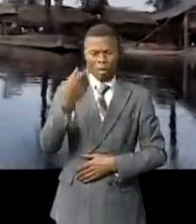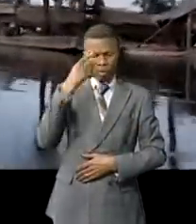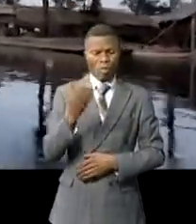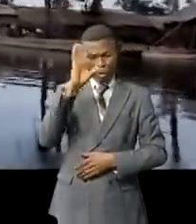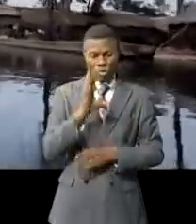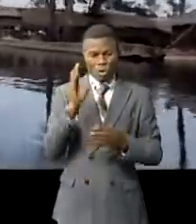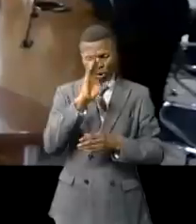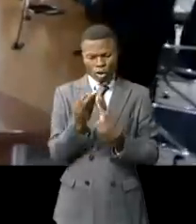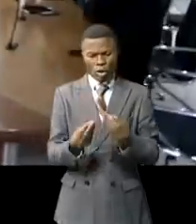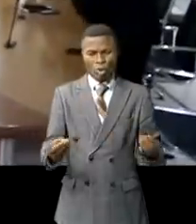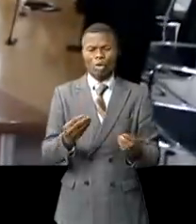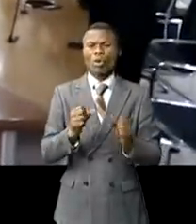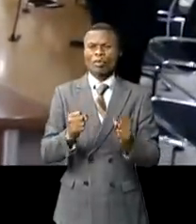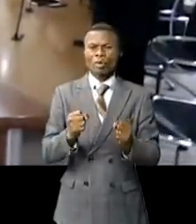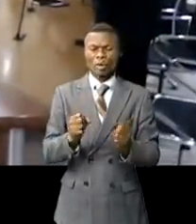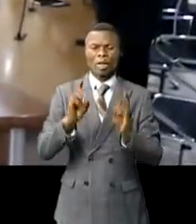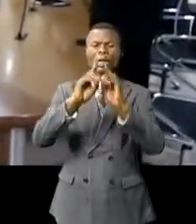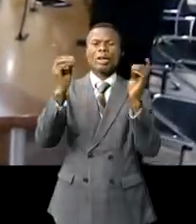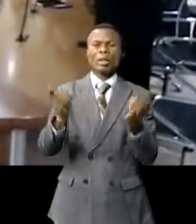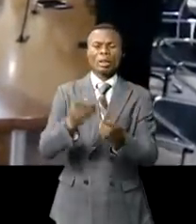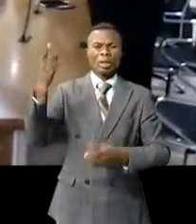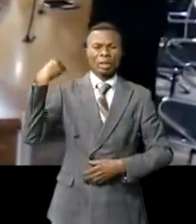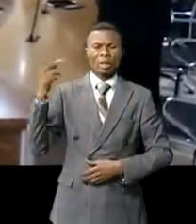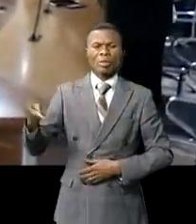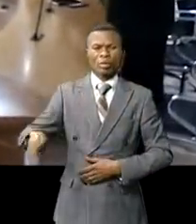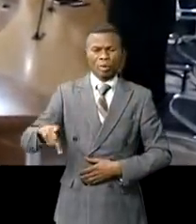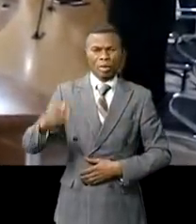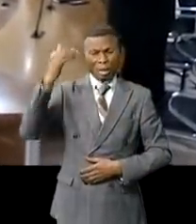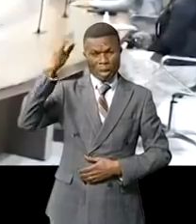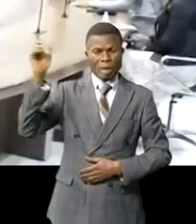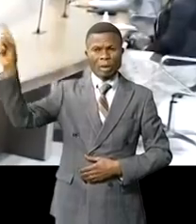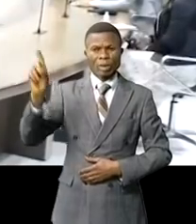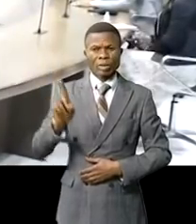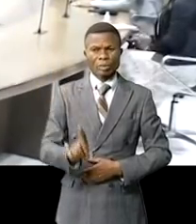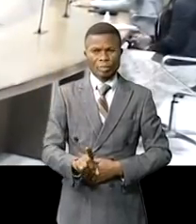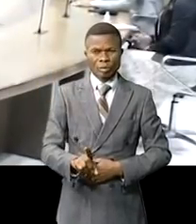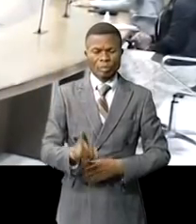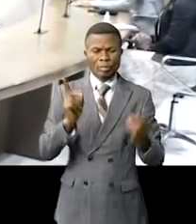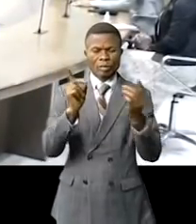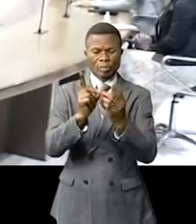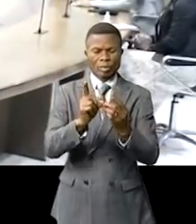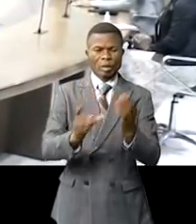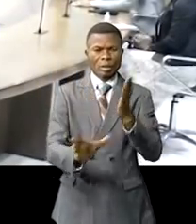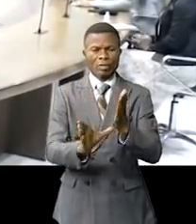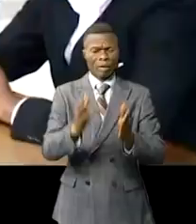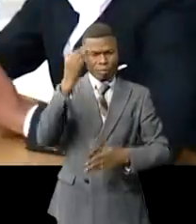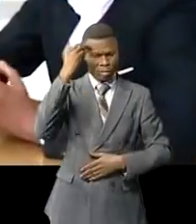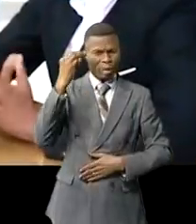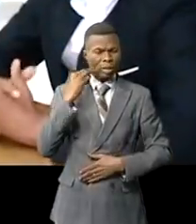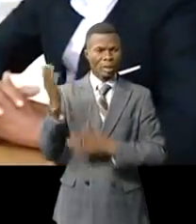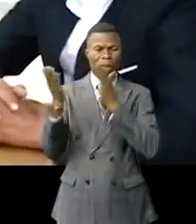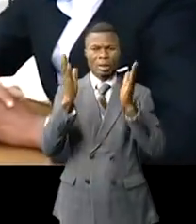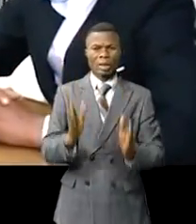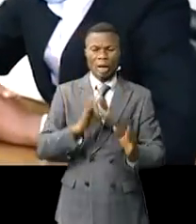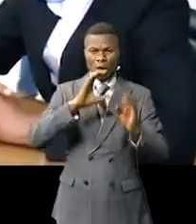une solution durable, une délégation des députés provinciaux de l'Équateur a rencontré le vice-ministre des Transports,